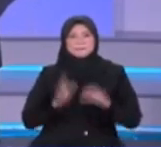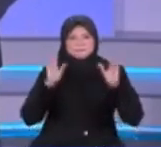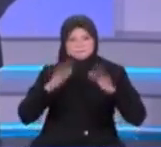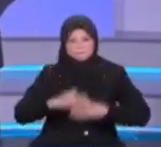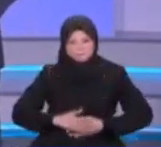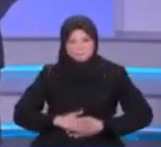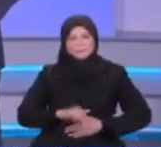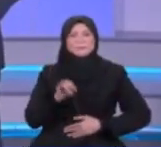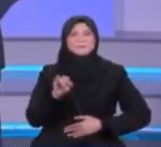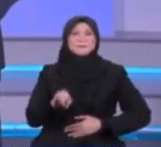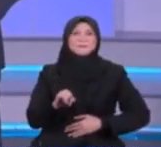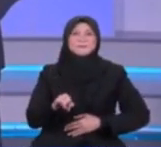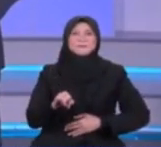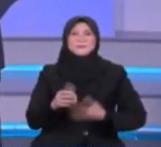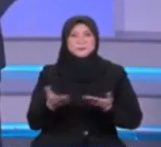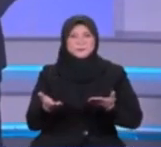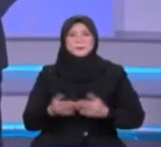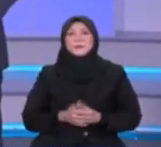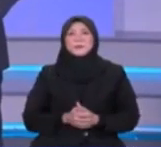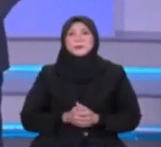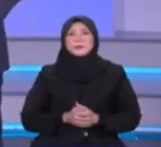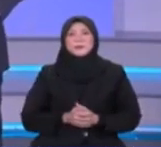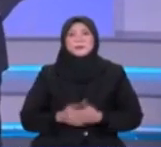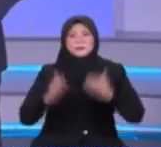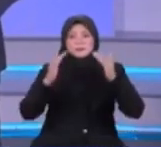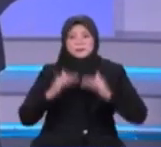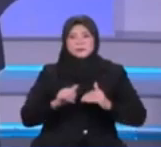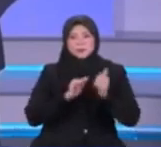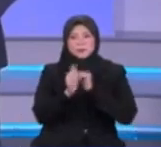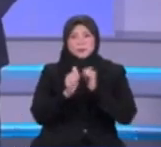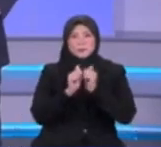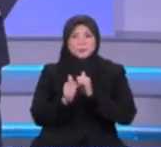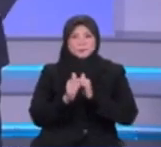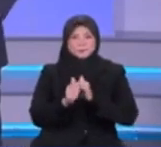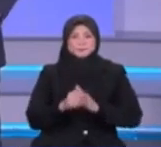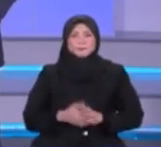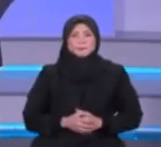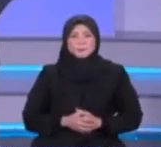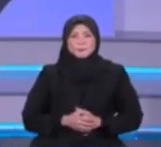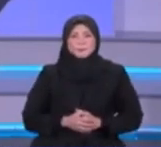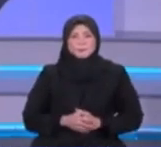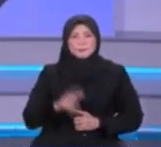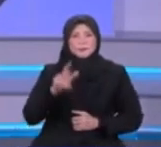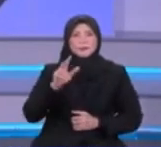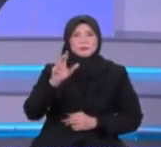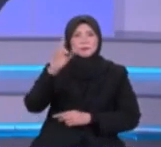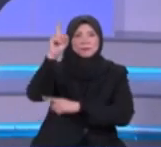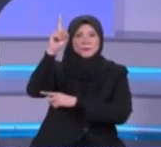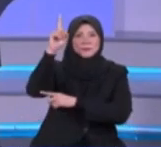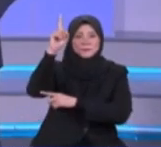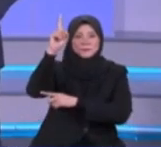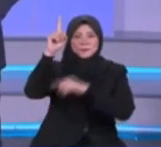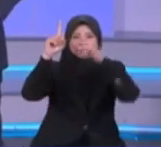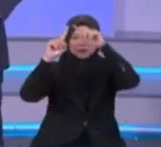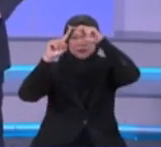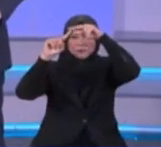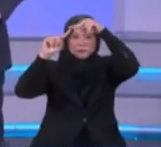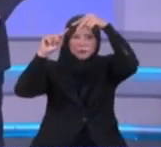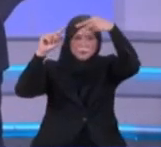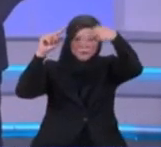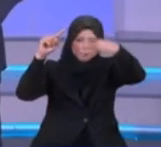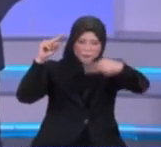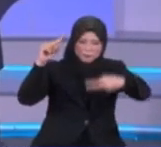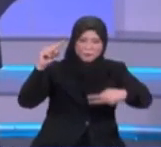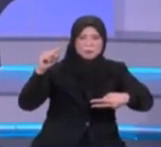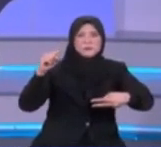menunaikan solat fardu isyak kita balik ke perkembangan sukan seterusnya acara KL Tower International jam Malaysia klti